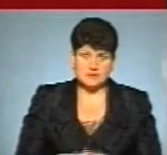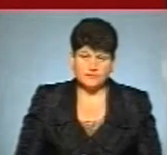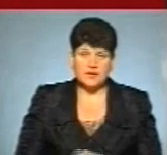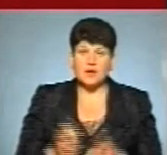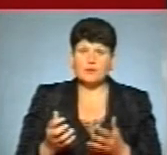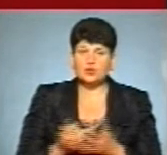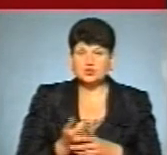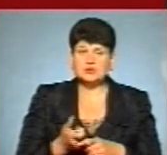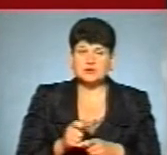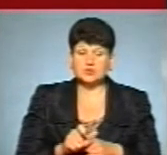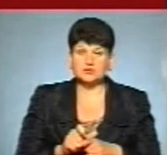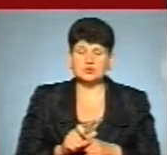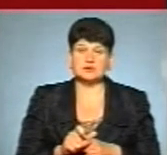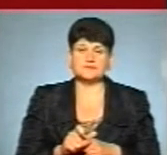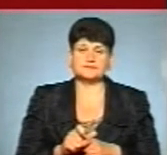вийде дуже така, знаєте,